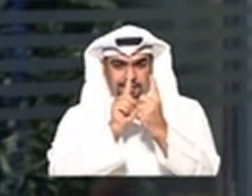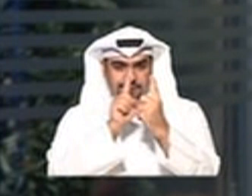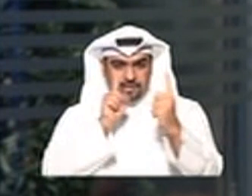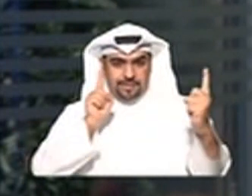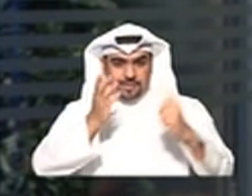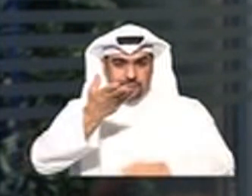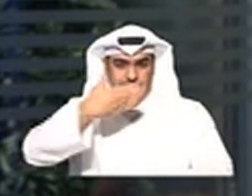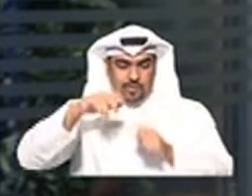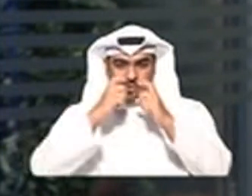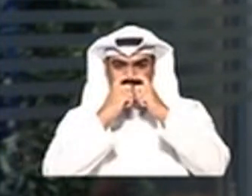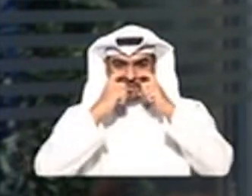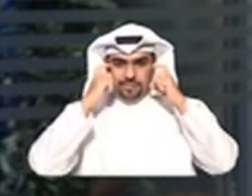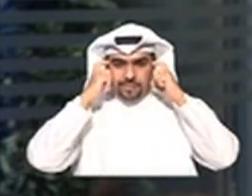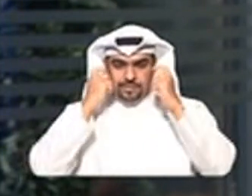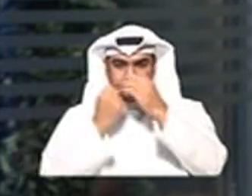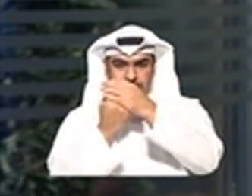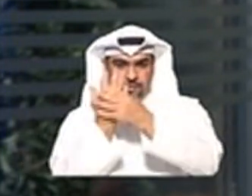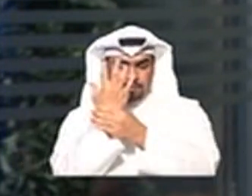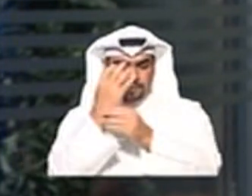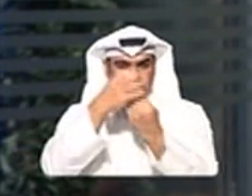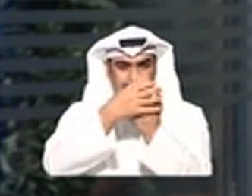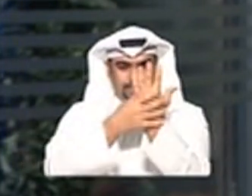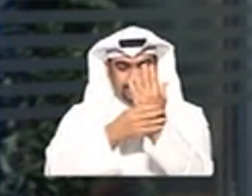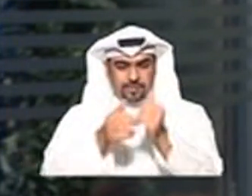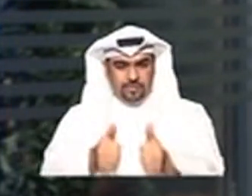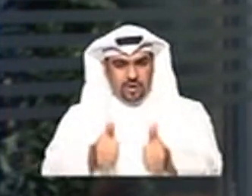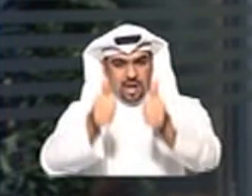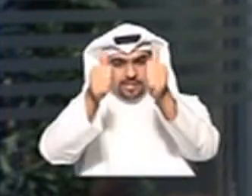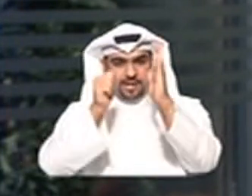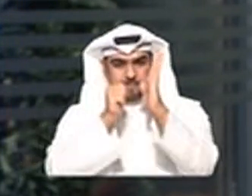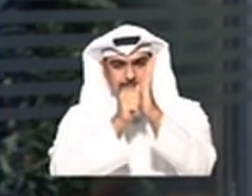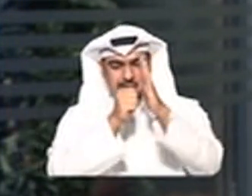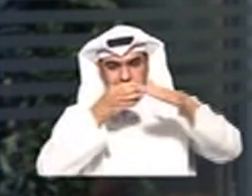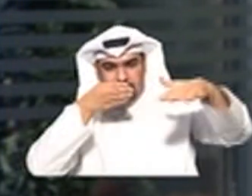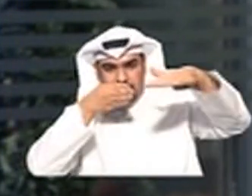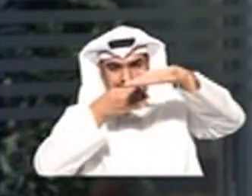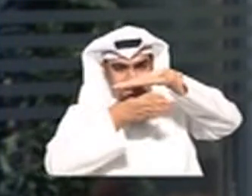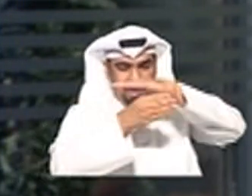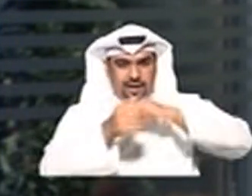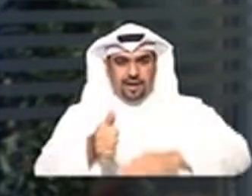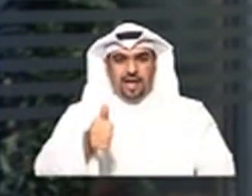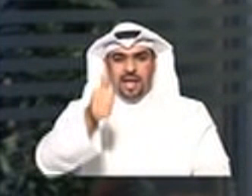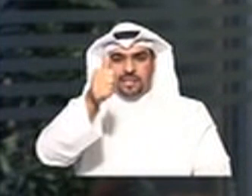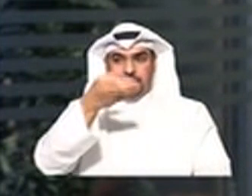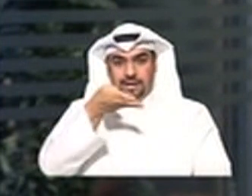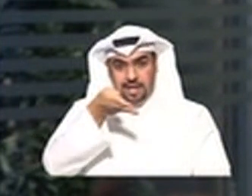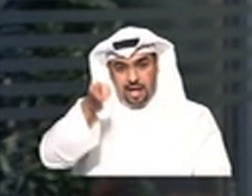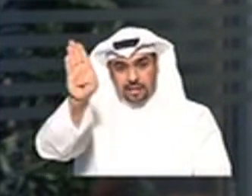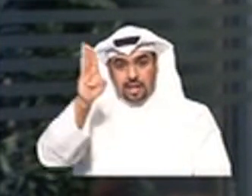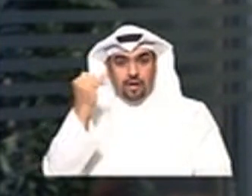البقاء في المنازل وعدم الخروج إلا للضرورة القصوى، والقصوى جدا.